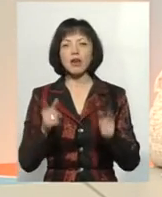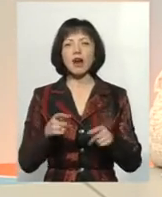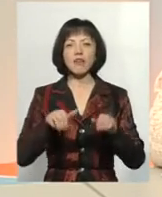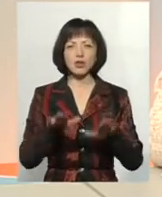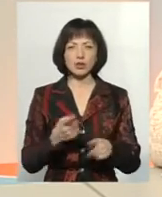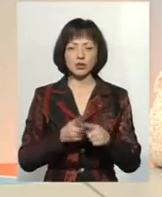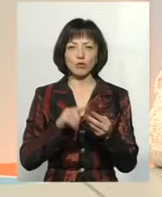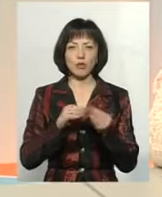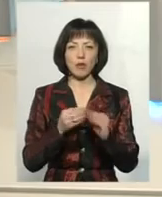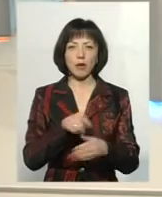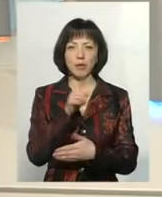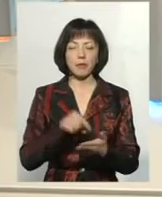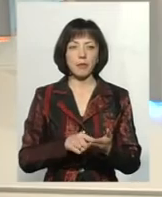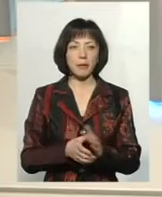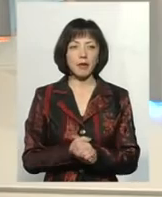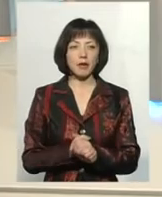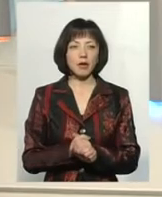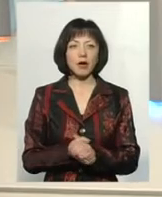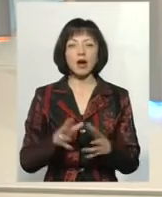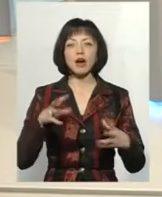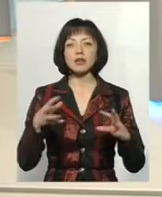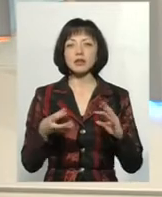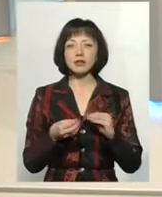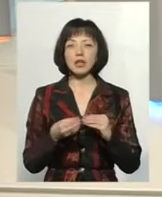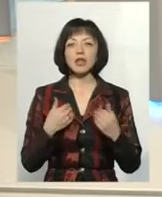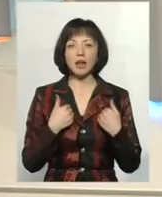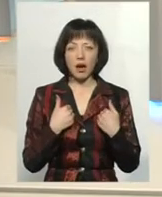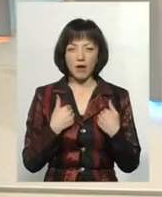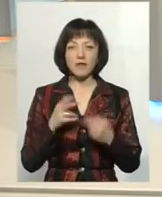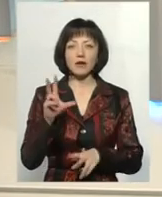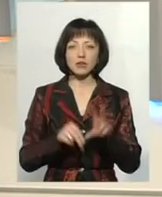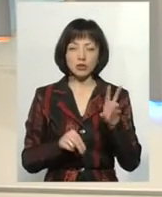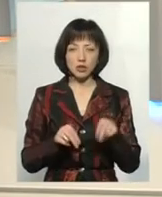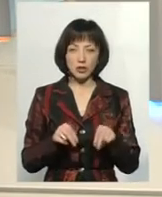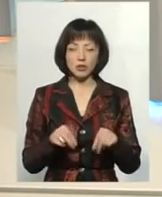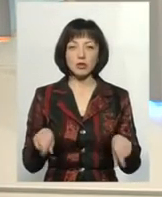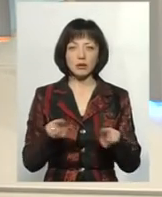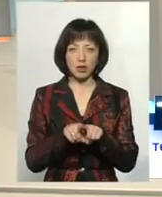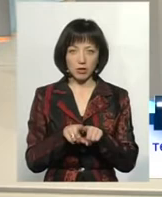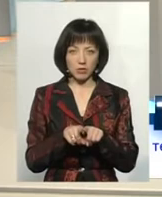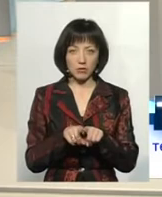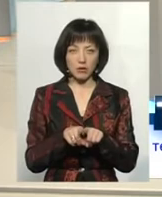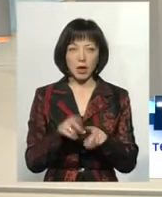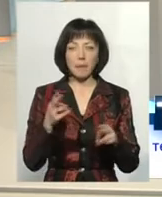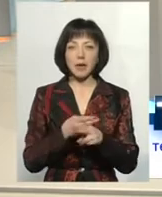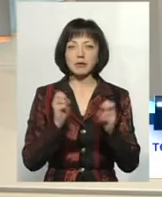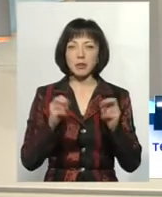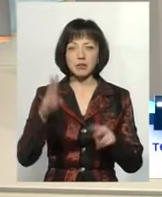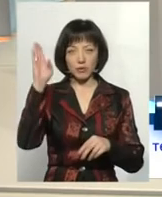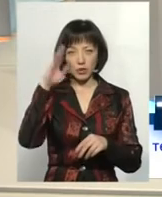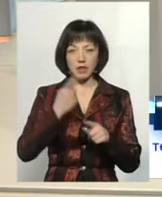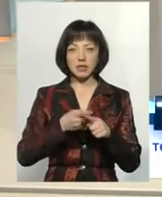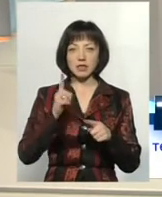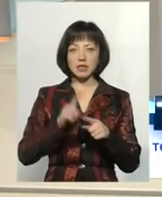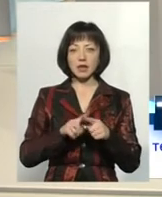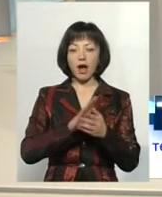цієї ситуації? Щоб все-таки, ну, результату, ні, ну, я вважаю з того, що безпечна вода – це вода з